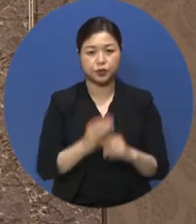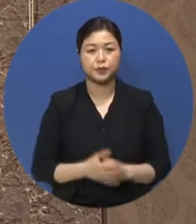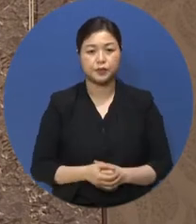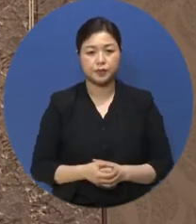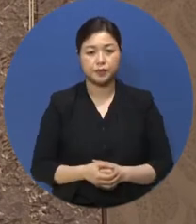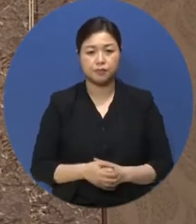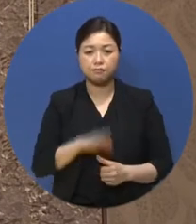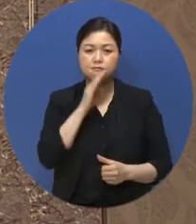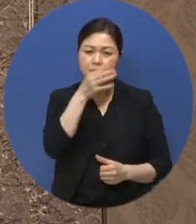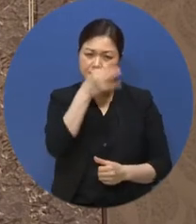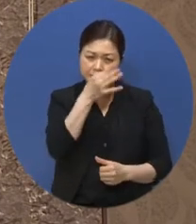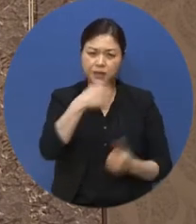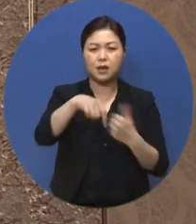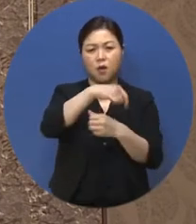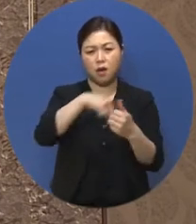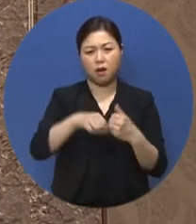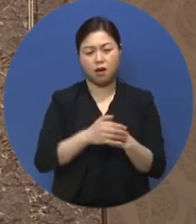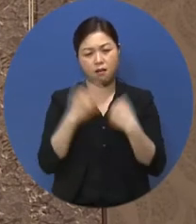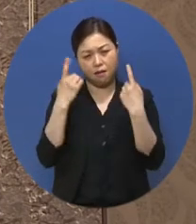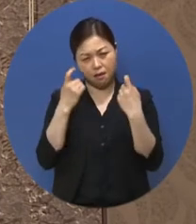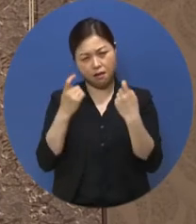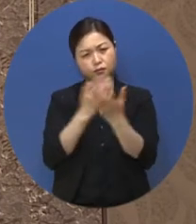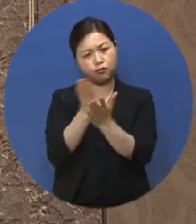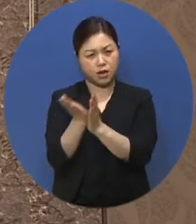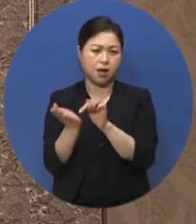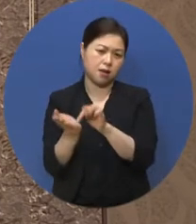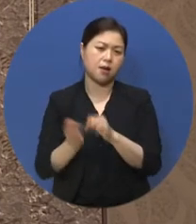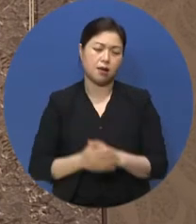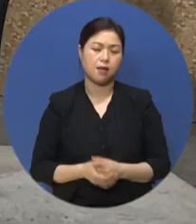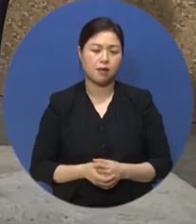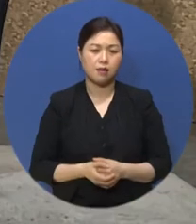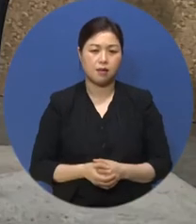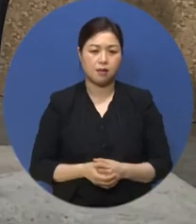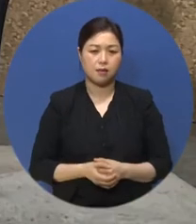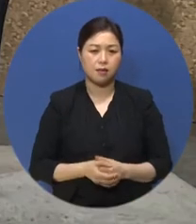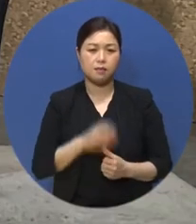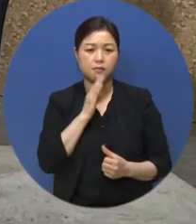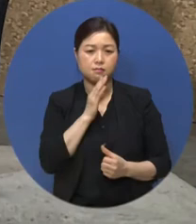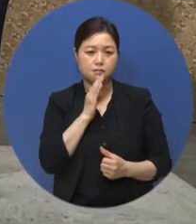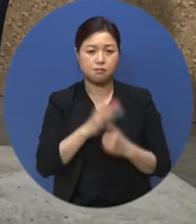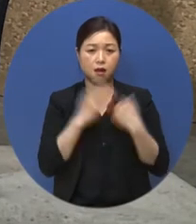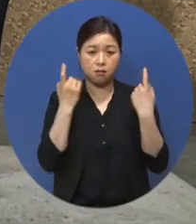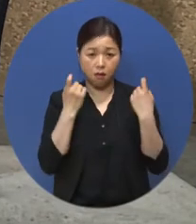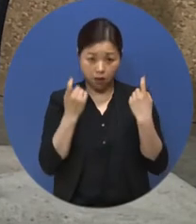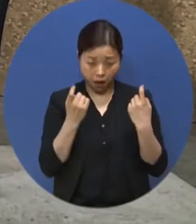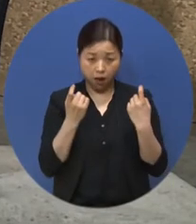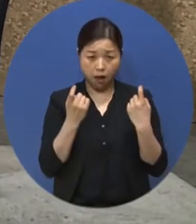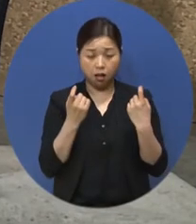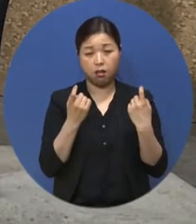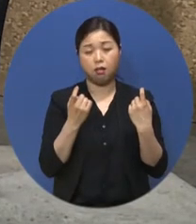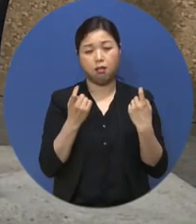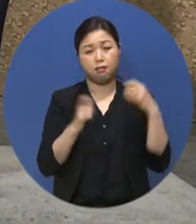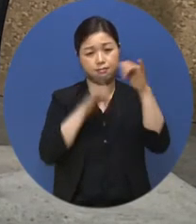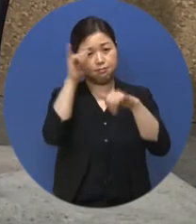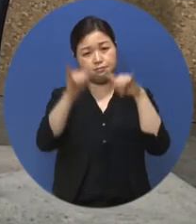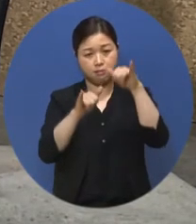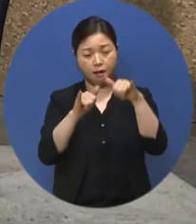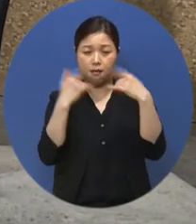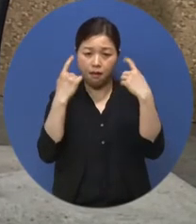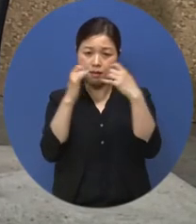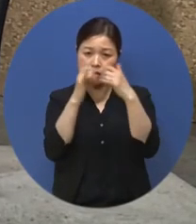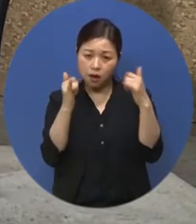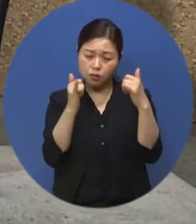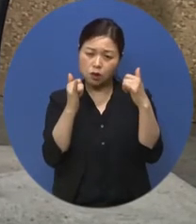너무 힘들어하고 있습니다. 진짜 그 관광업계는. 그러니까요. 예. 그러니까 여행을 다니던 그 관광객들도 여행을 못 가서